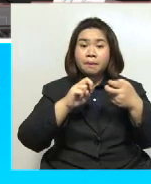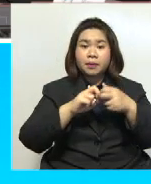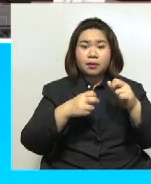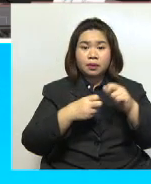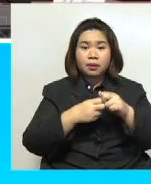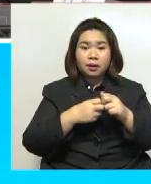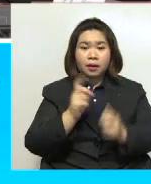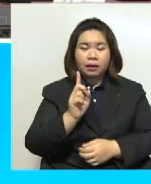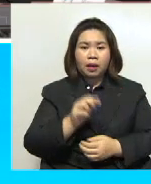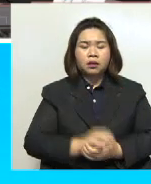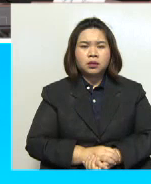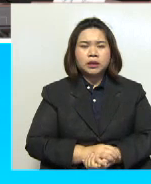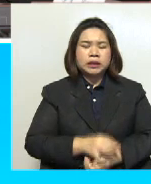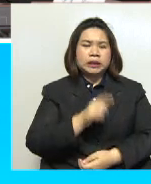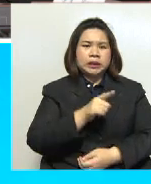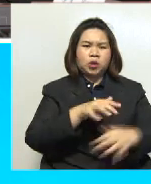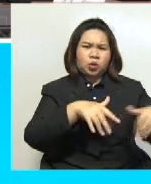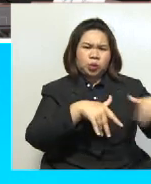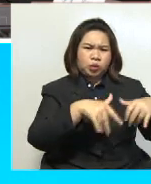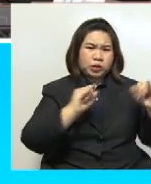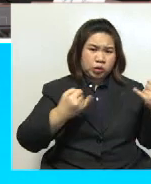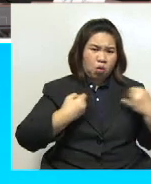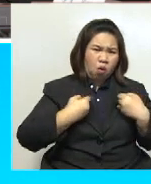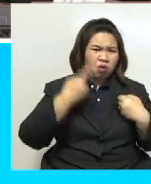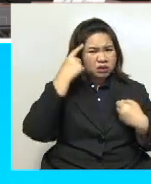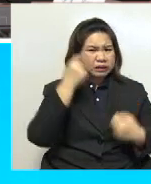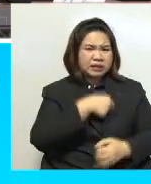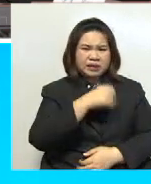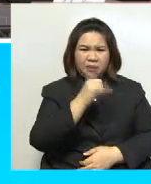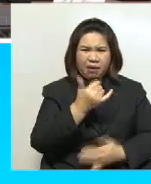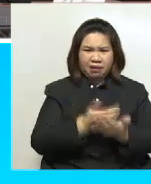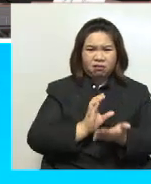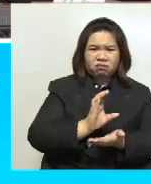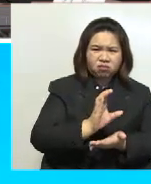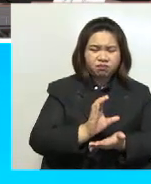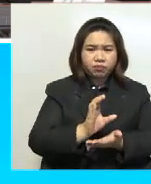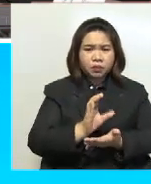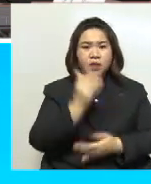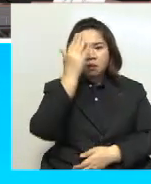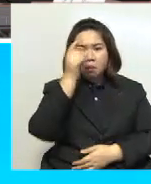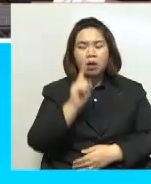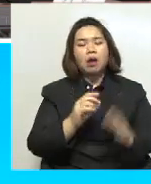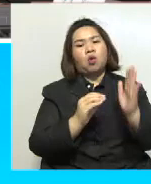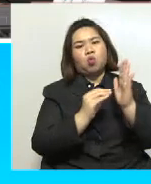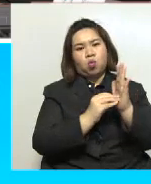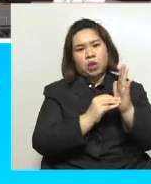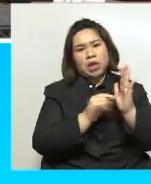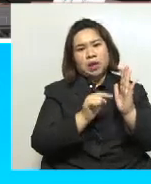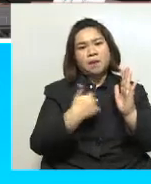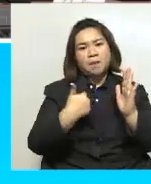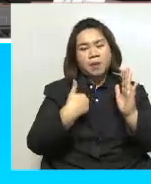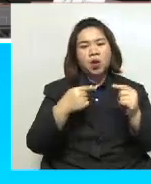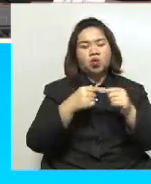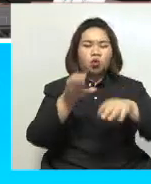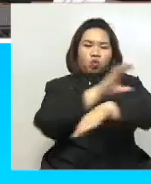าเขาไม่มีความมั่นใจที่จะลงทุนเนื่องจากว่าในกรุงเทพมหานครเนี่ยมีระบบร